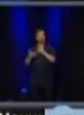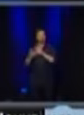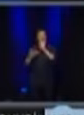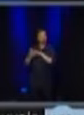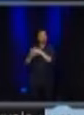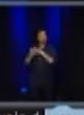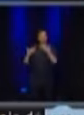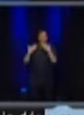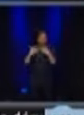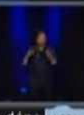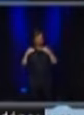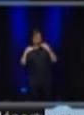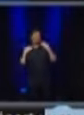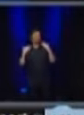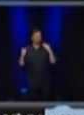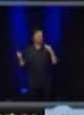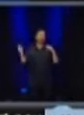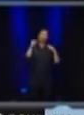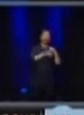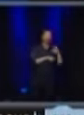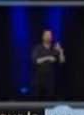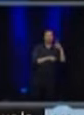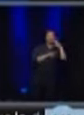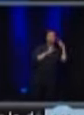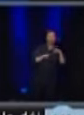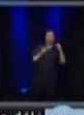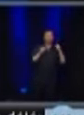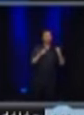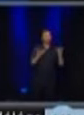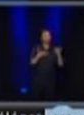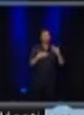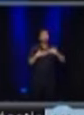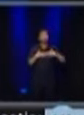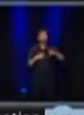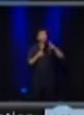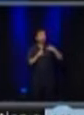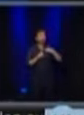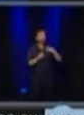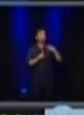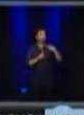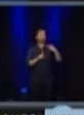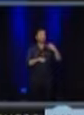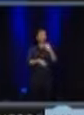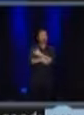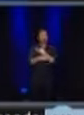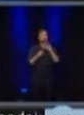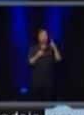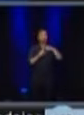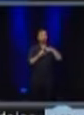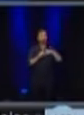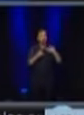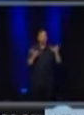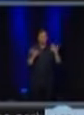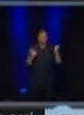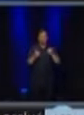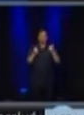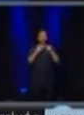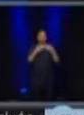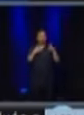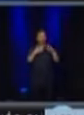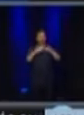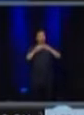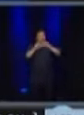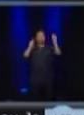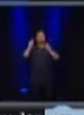d'ouvrir les rendez-vous. Alors, quand vous allez aller chez Clic Santé pour prendre votre deuxième rendez-vous chez votre pharmacien, bien, il va y avoir des rendez-vous